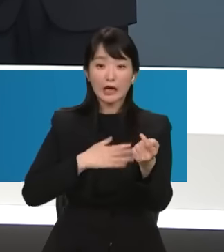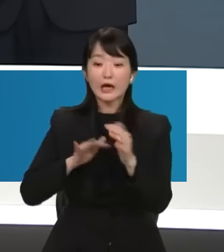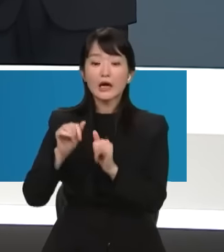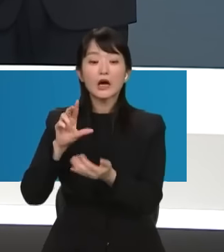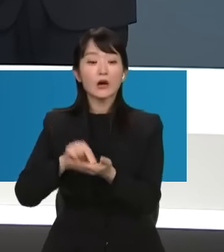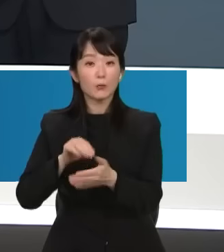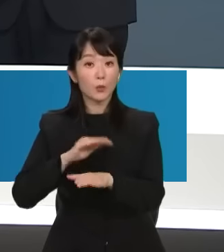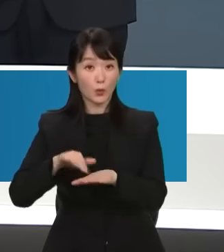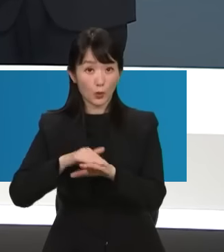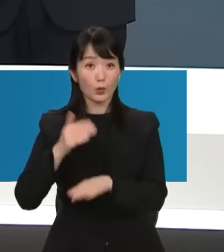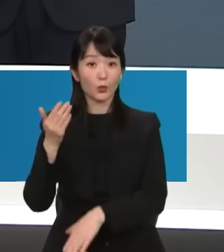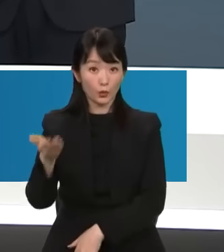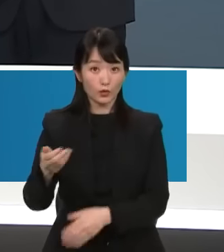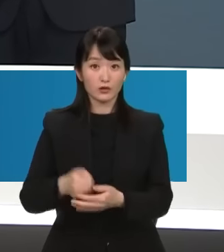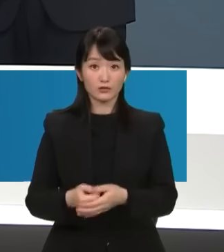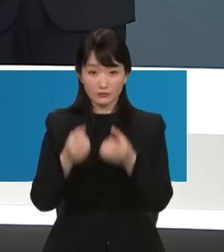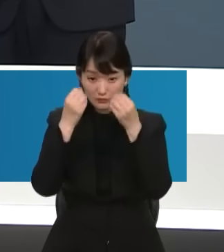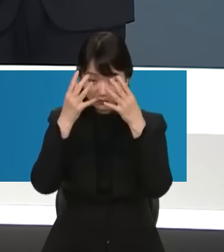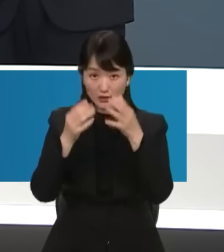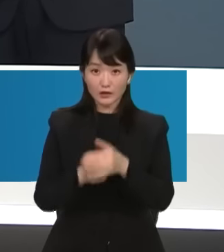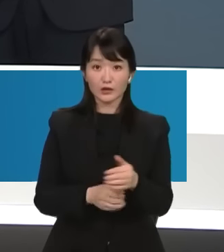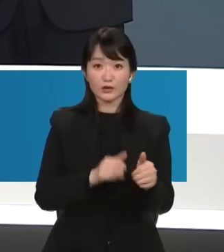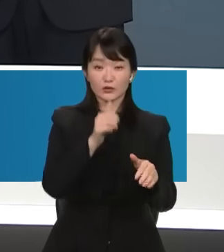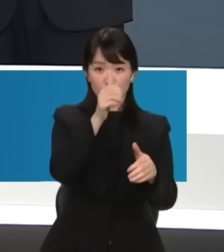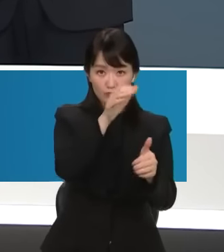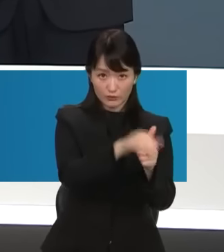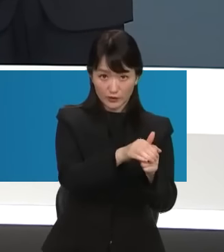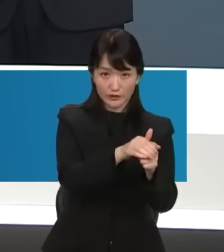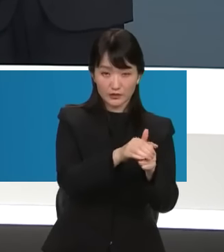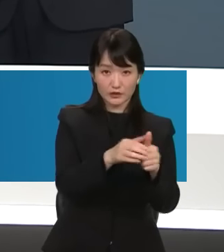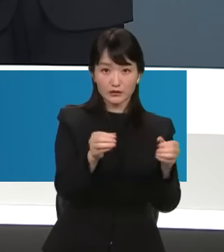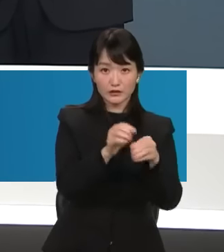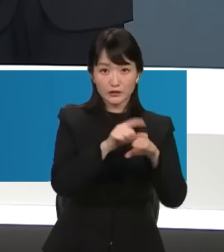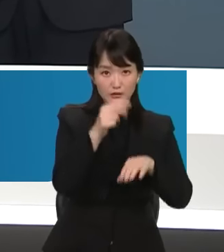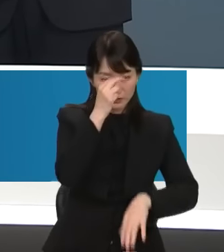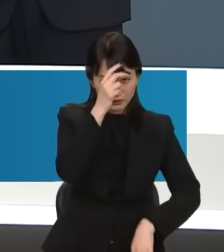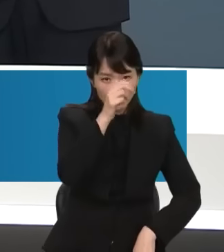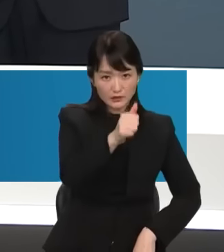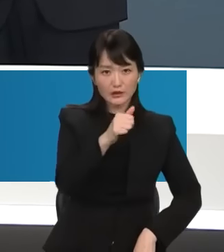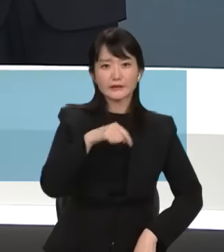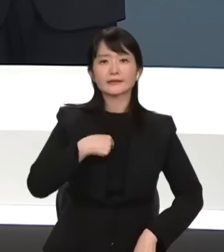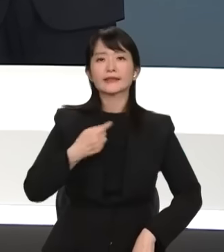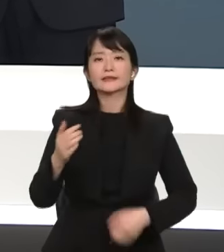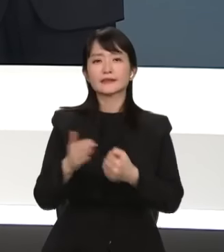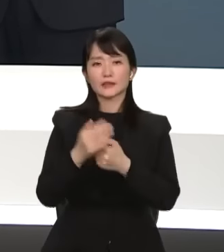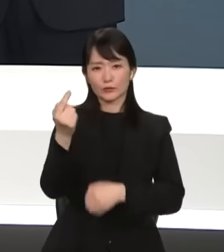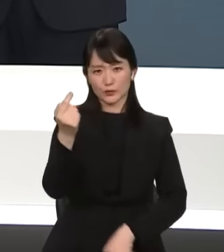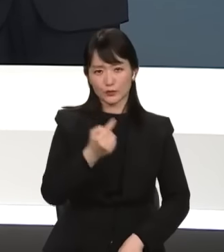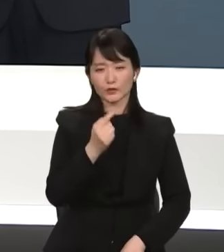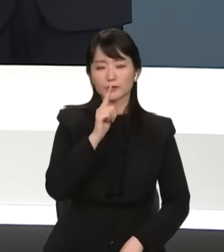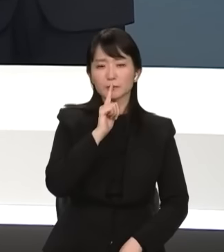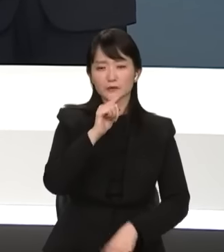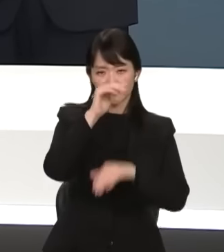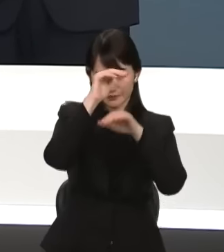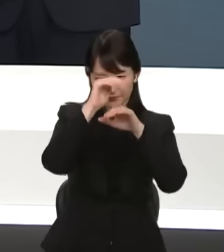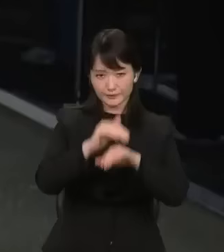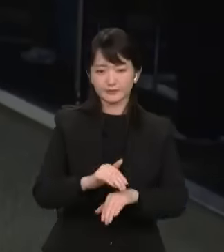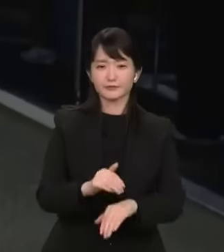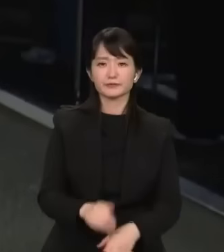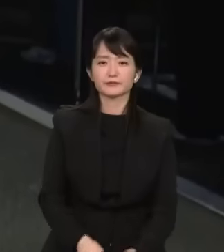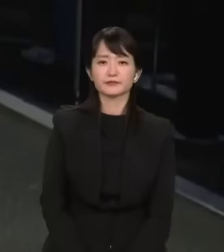해결해줬고 새로 부임한 창원지검장도 자신 때문에 온 것이라고 주장하는 내용입니다. 김필중 기자입니다.